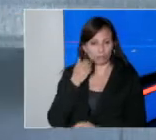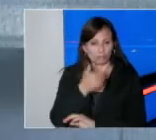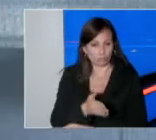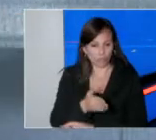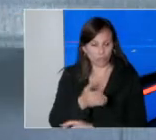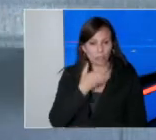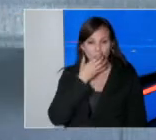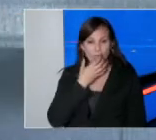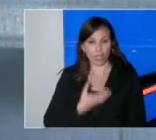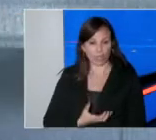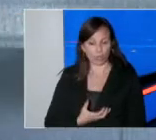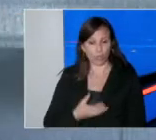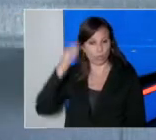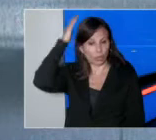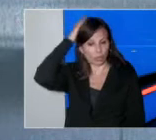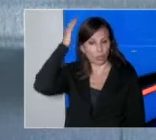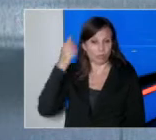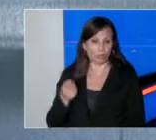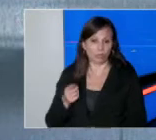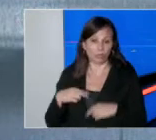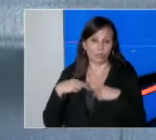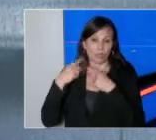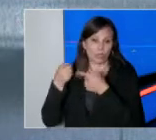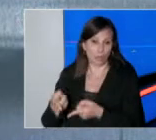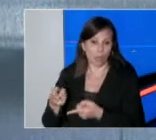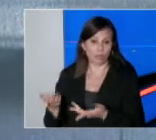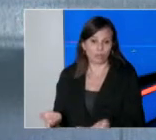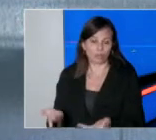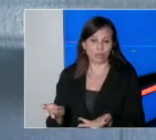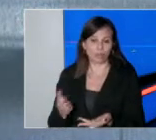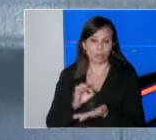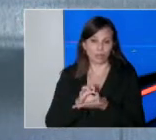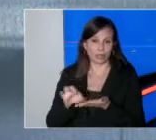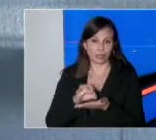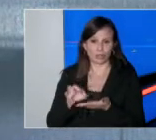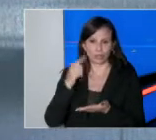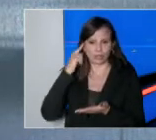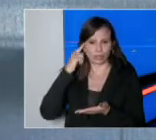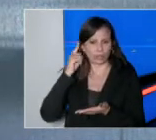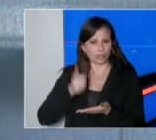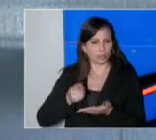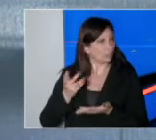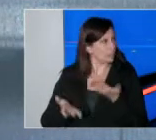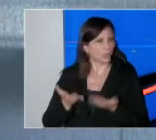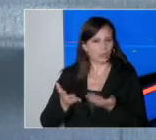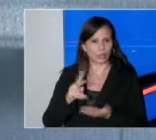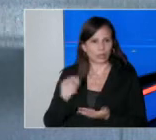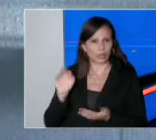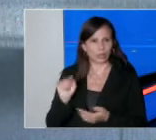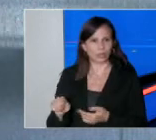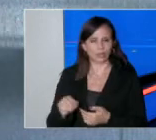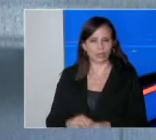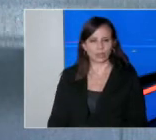האדמו"רים שמים כיפה, האדמו"רים במקרה הזה הגיעו אל שר התקשורת, אולי בכל זאת היה צריך לשקול את העניין הזה. טוב, עניין אחר